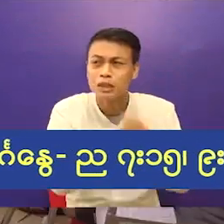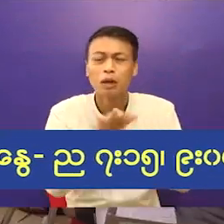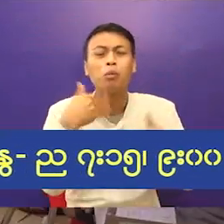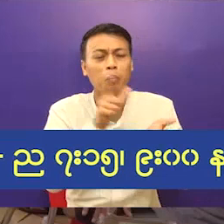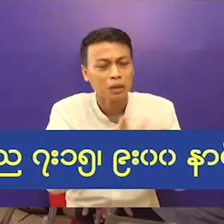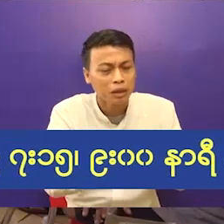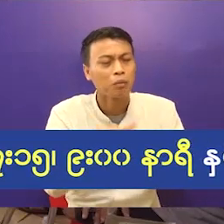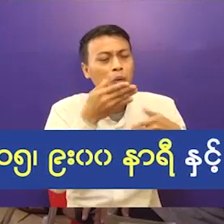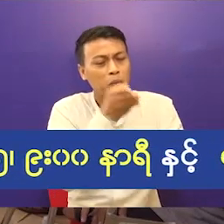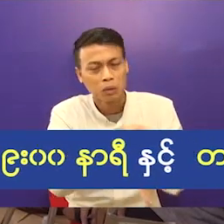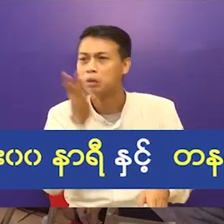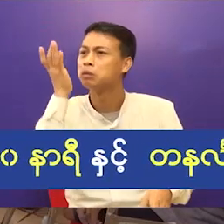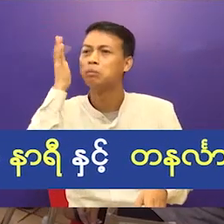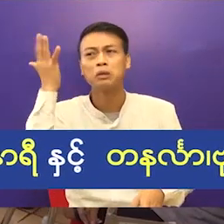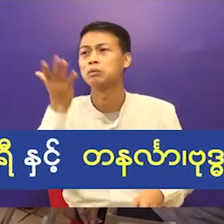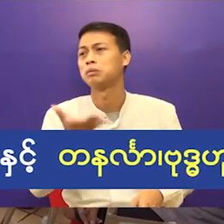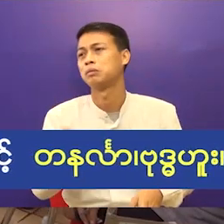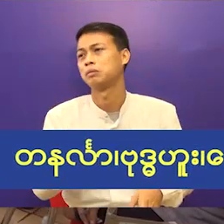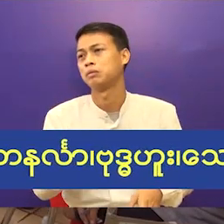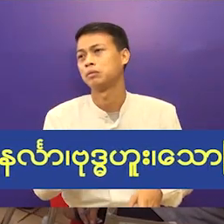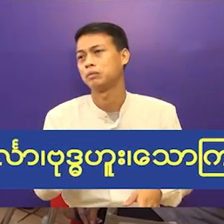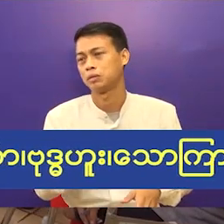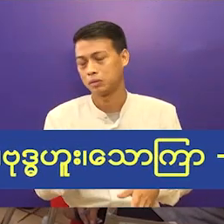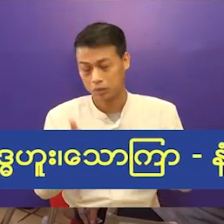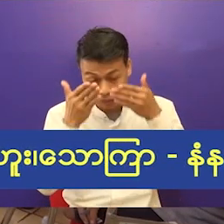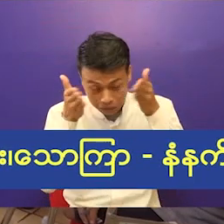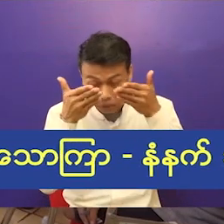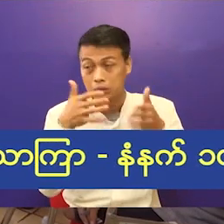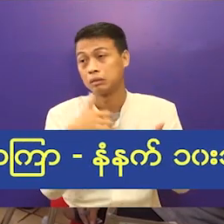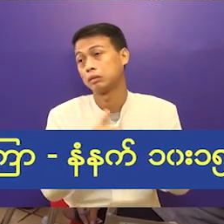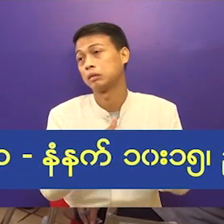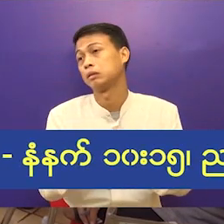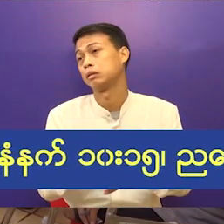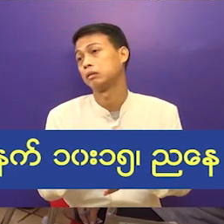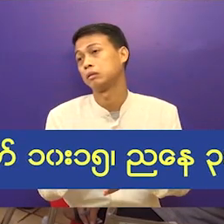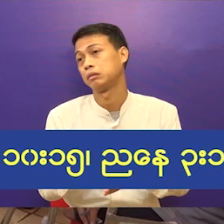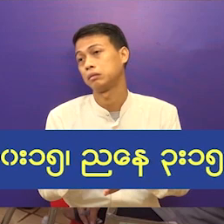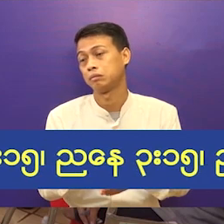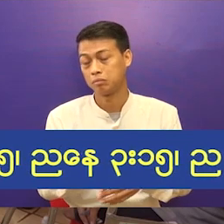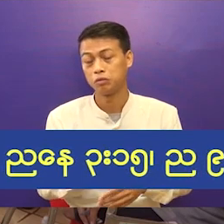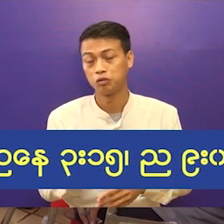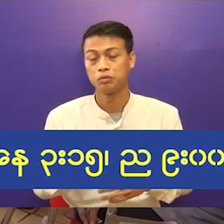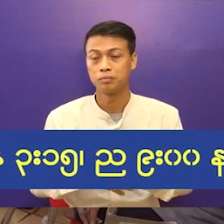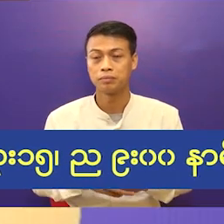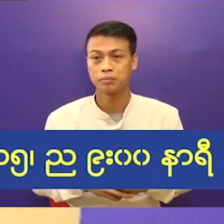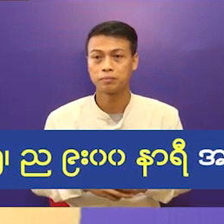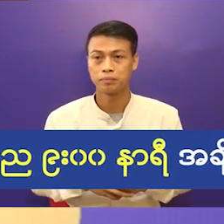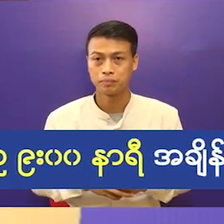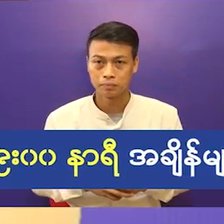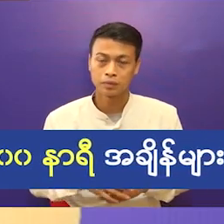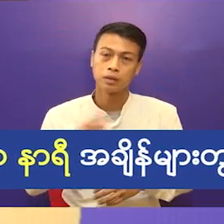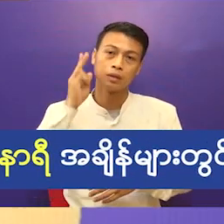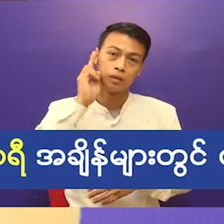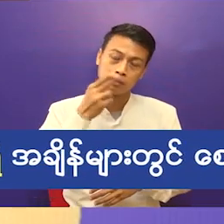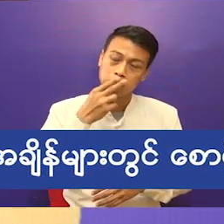တယ် ဘယ် မိဘ မ ဆို ဘယ် meeting မ ဆို ဘယ် meet ဖ ခင် မ ဆိုမတန်ဆွမ်းကလေးတယောက်မွေးလာပါစေလို့ဆုတော